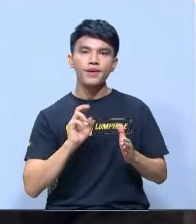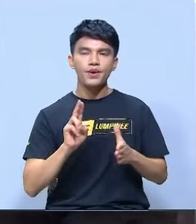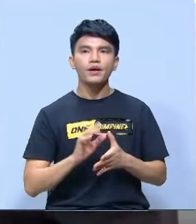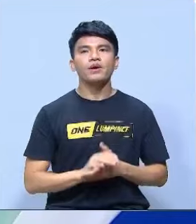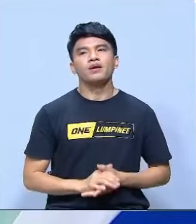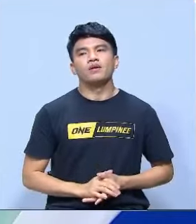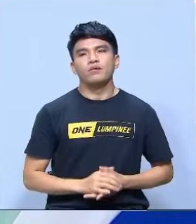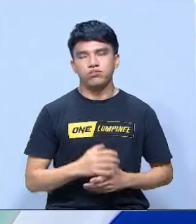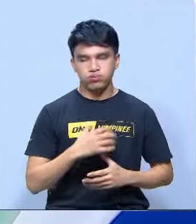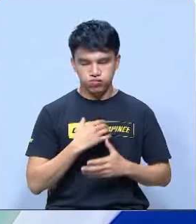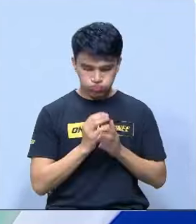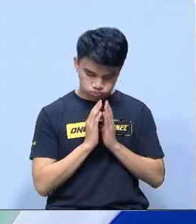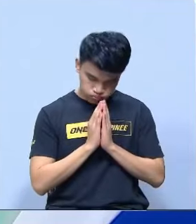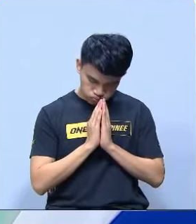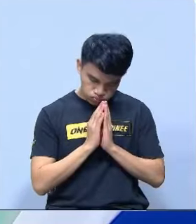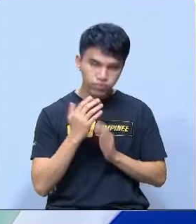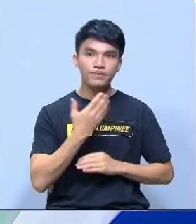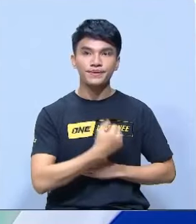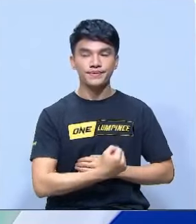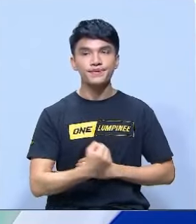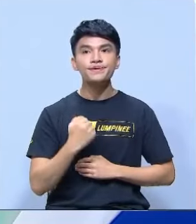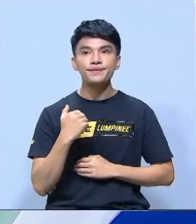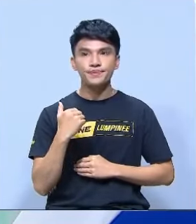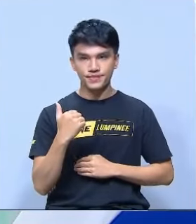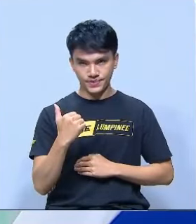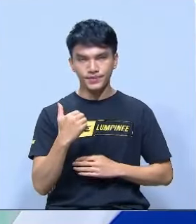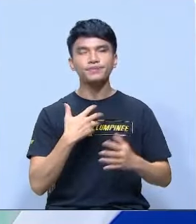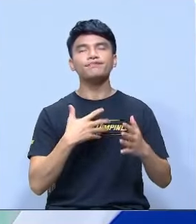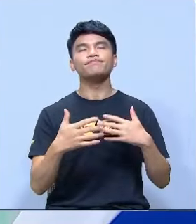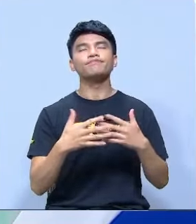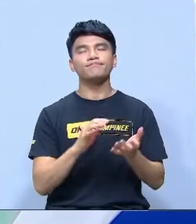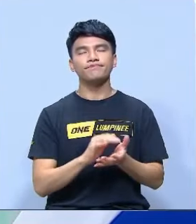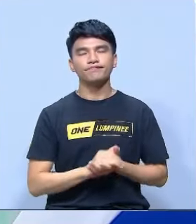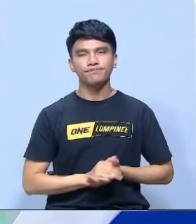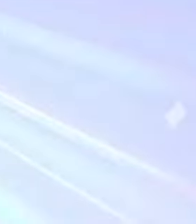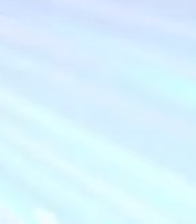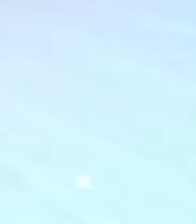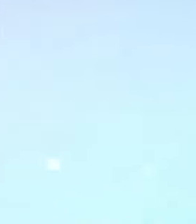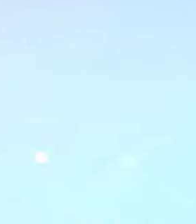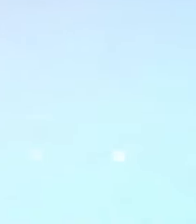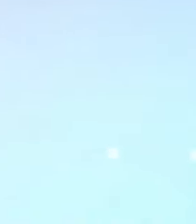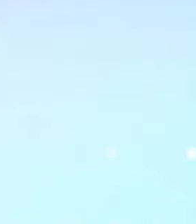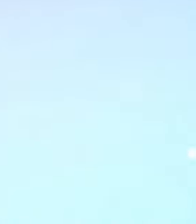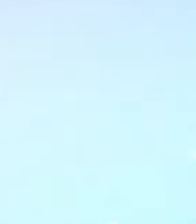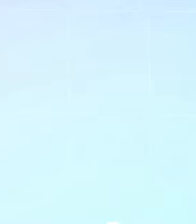ขอก็ได้แต่ภาวนานะขอให้อาการดีขึ้นเรื่อยๆนะเอาอย่างนั้นนะเป็นกำลังใจให้